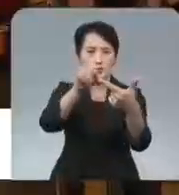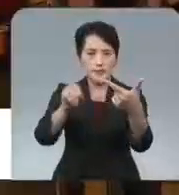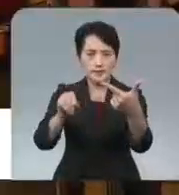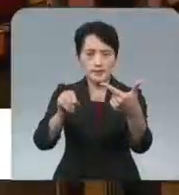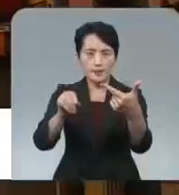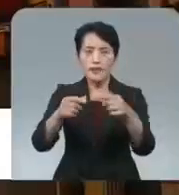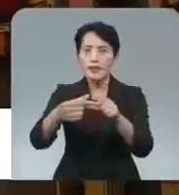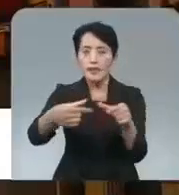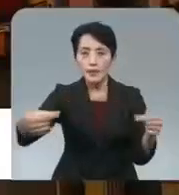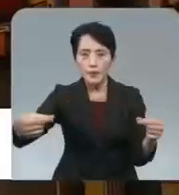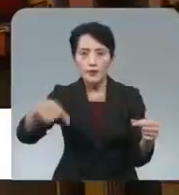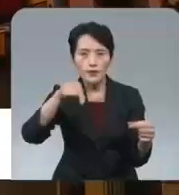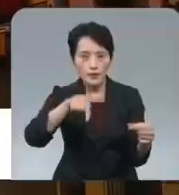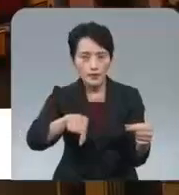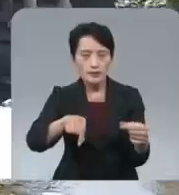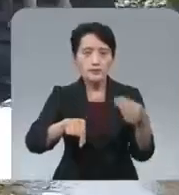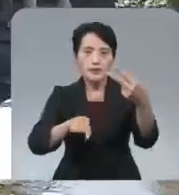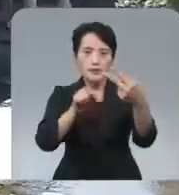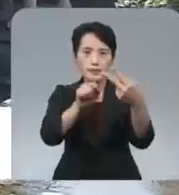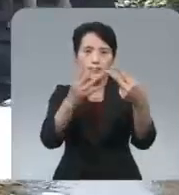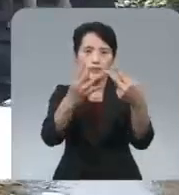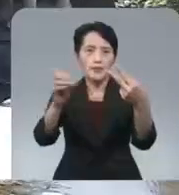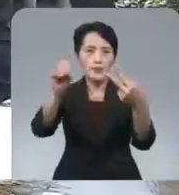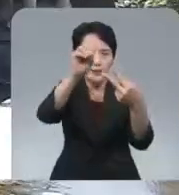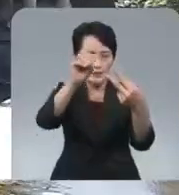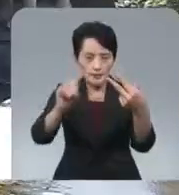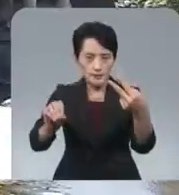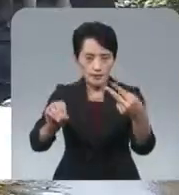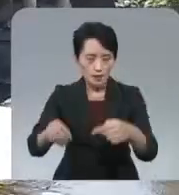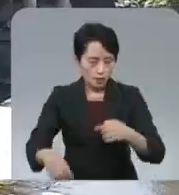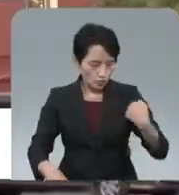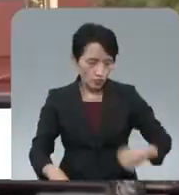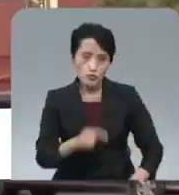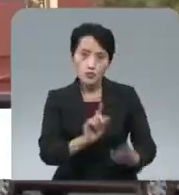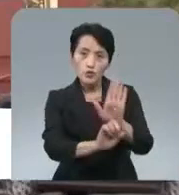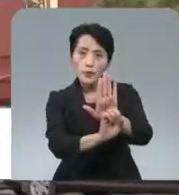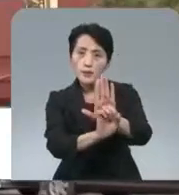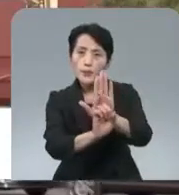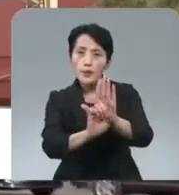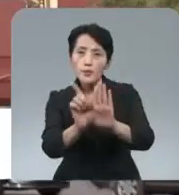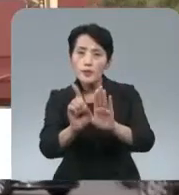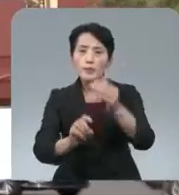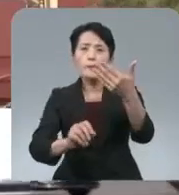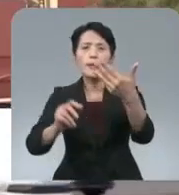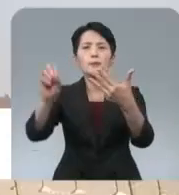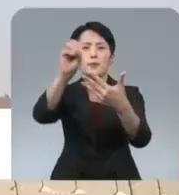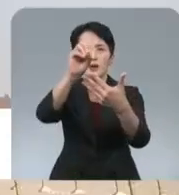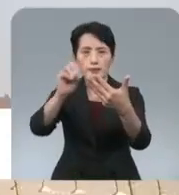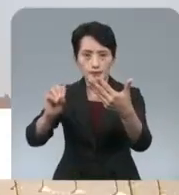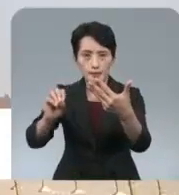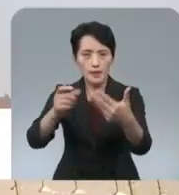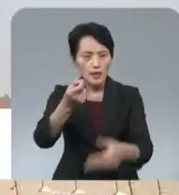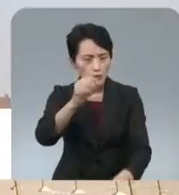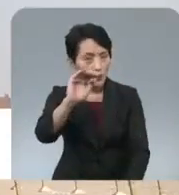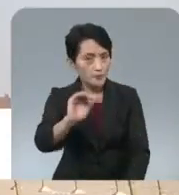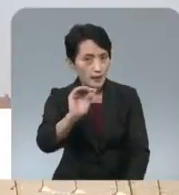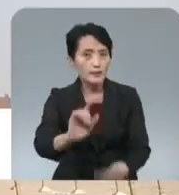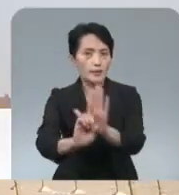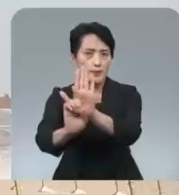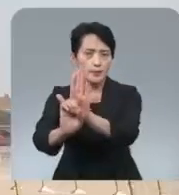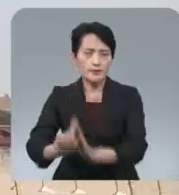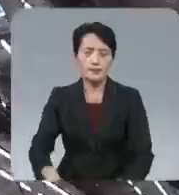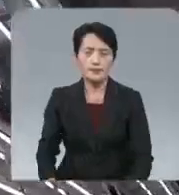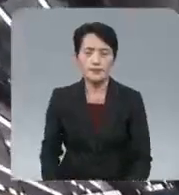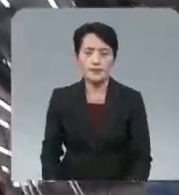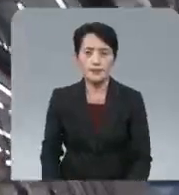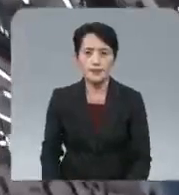этого года сохранение показателя республики кореи без изменений объясняется рядом факторов прежде всего по состоянию на сентябрь